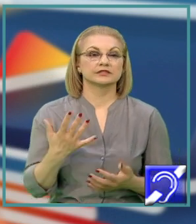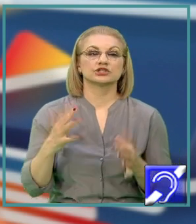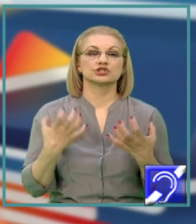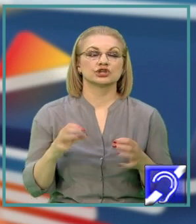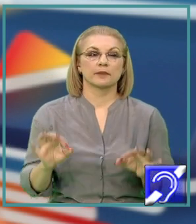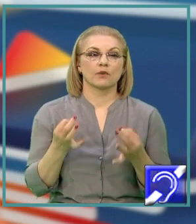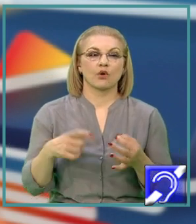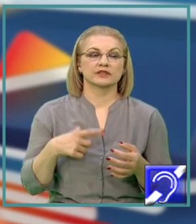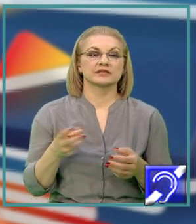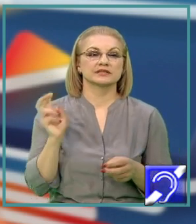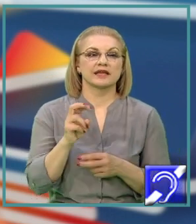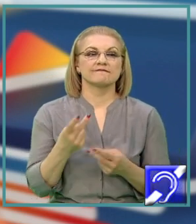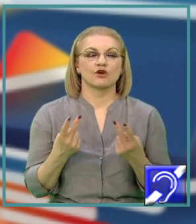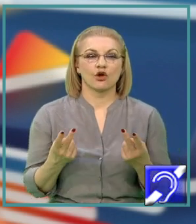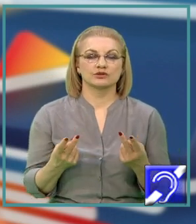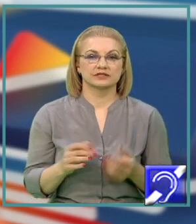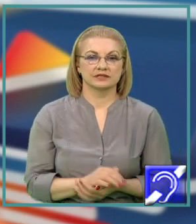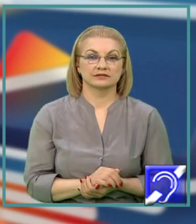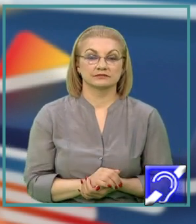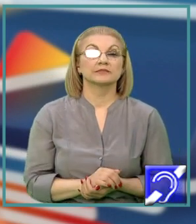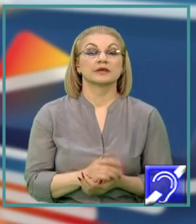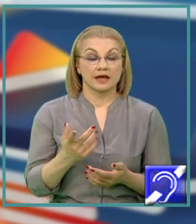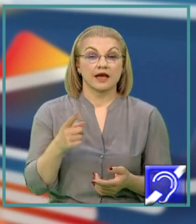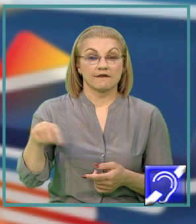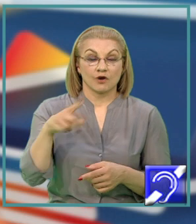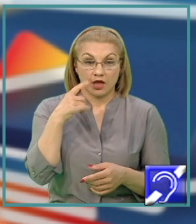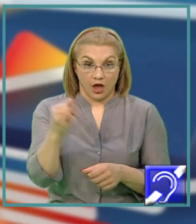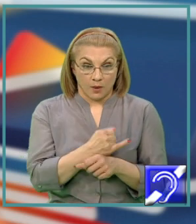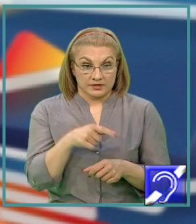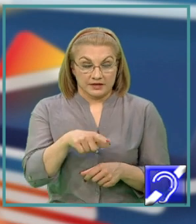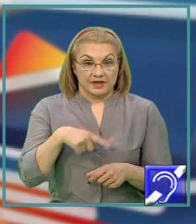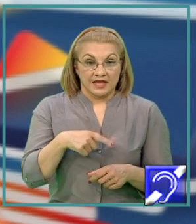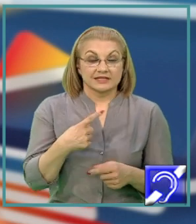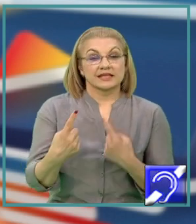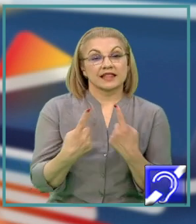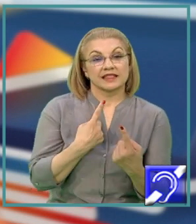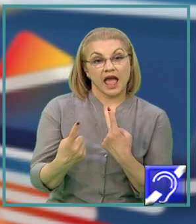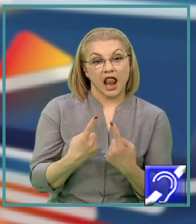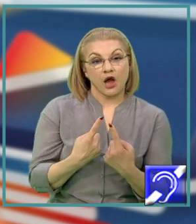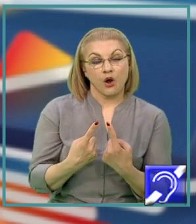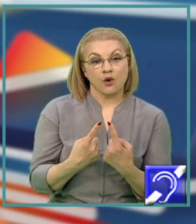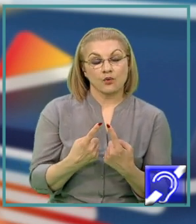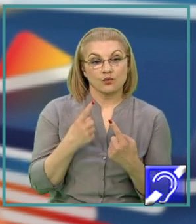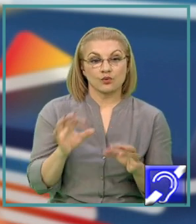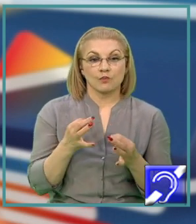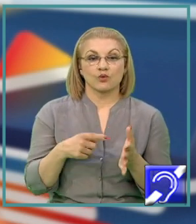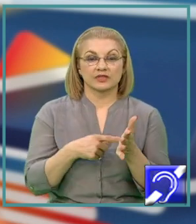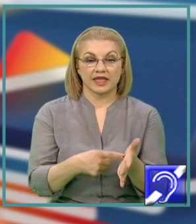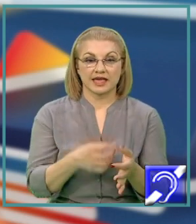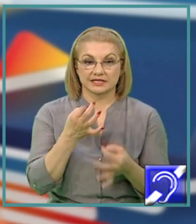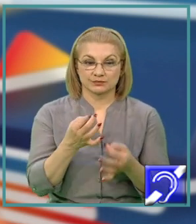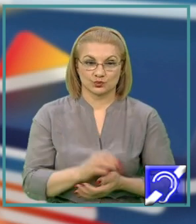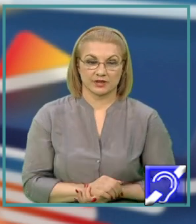care am citit-o? Foarte simplu, ați observat și voi că se folosește dialogul ca mod de expunere. Despre